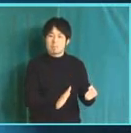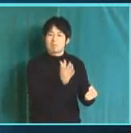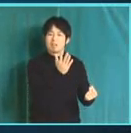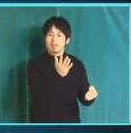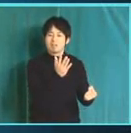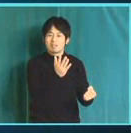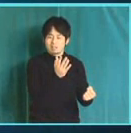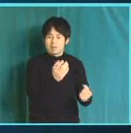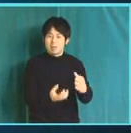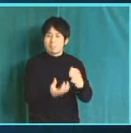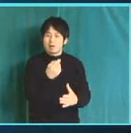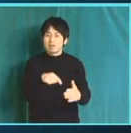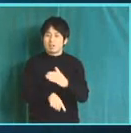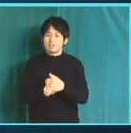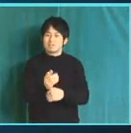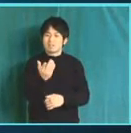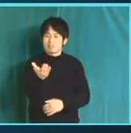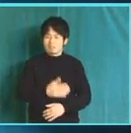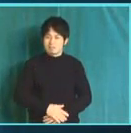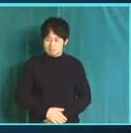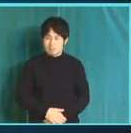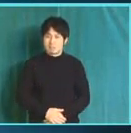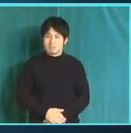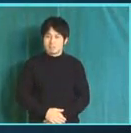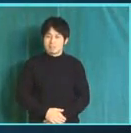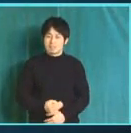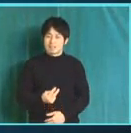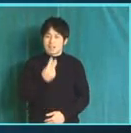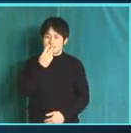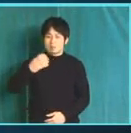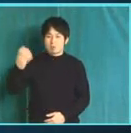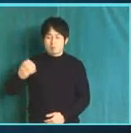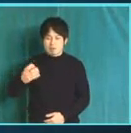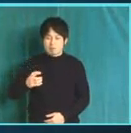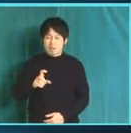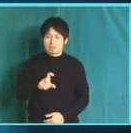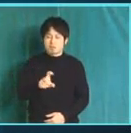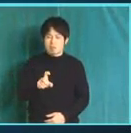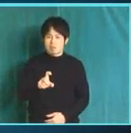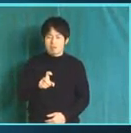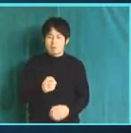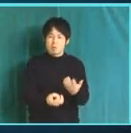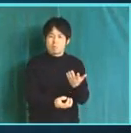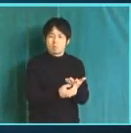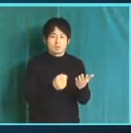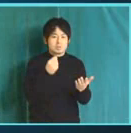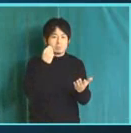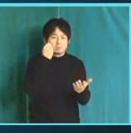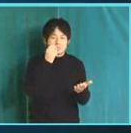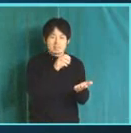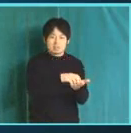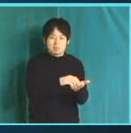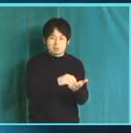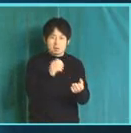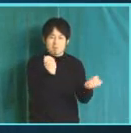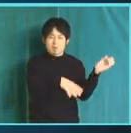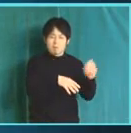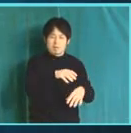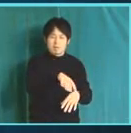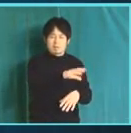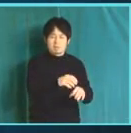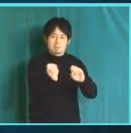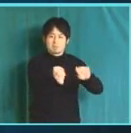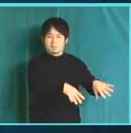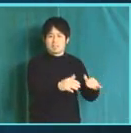りまして、はい、これはなぜかと言いますと、ガスボンベやスプレー缶などを、燃せないゴミに混ぜて出された方がいらっしゃいま